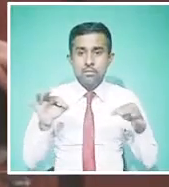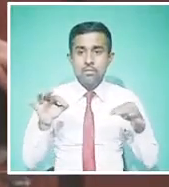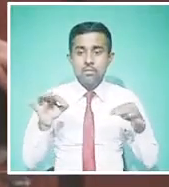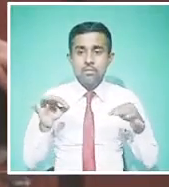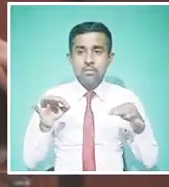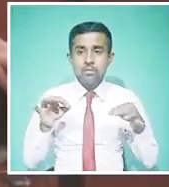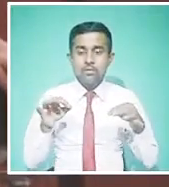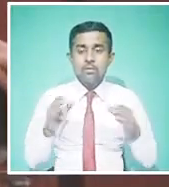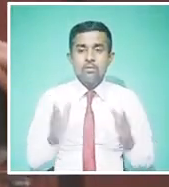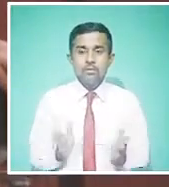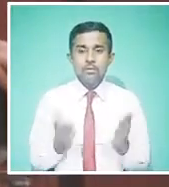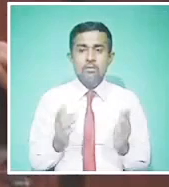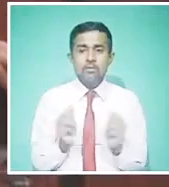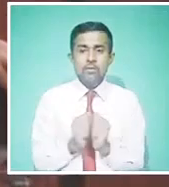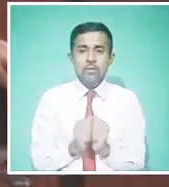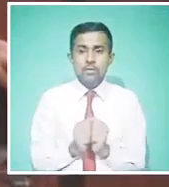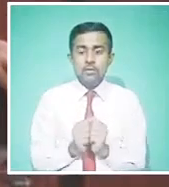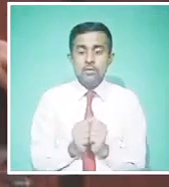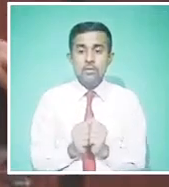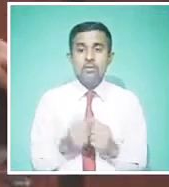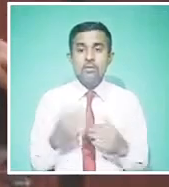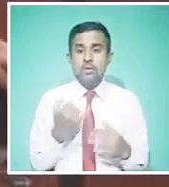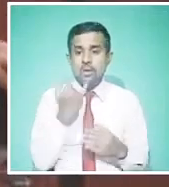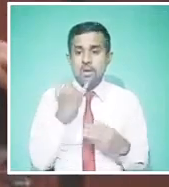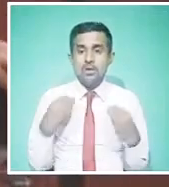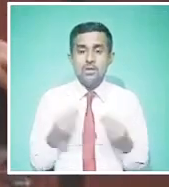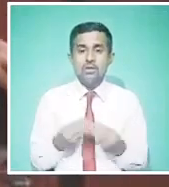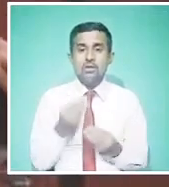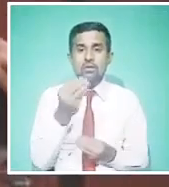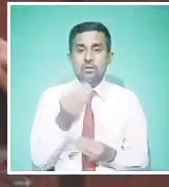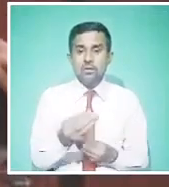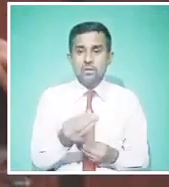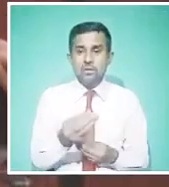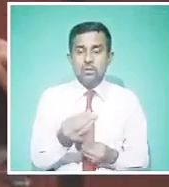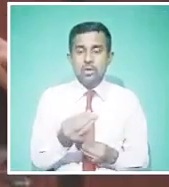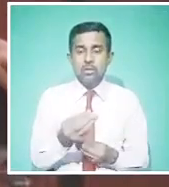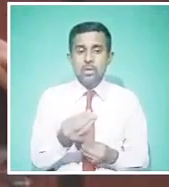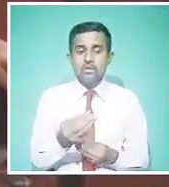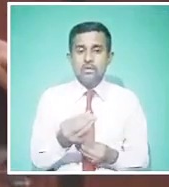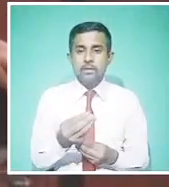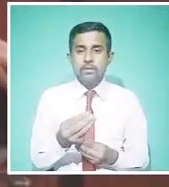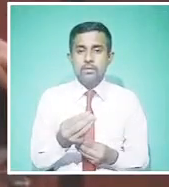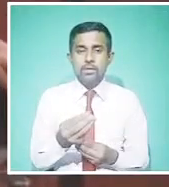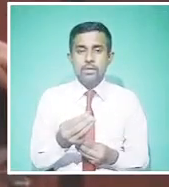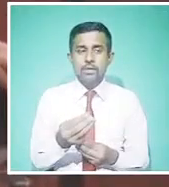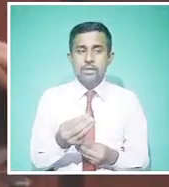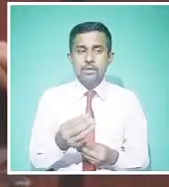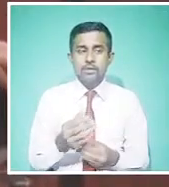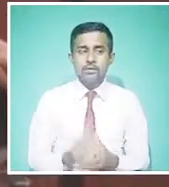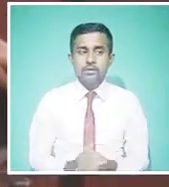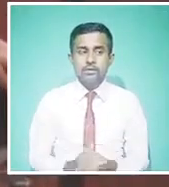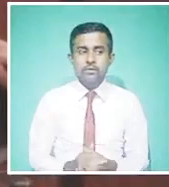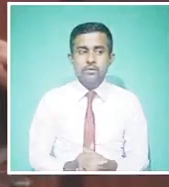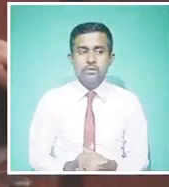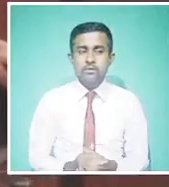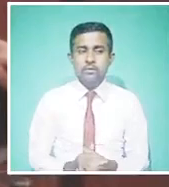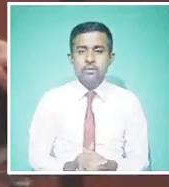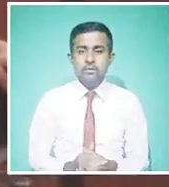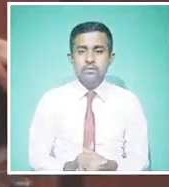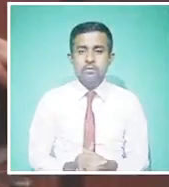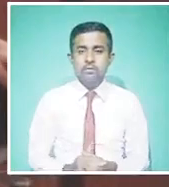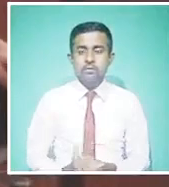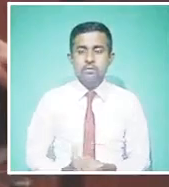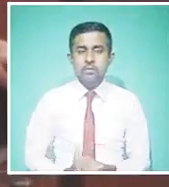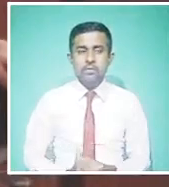இலகுவாக்கப்படுவதற்காக அல்லாமல், அந்த நோக்கத்தை நிறைவேற்றுவதற்காக அல்லாமல், அரச அதிகாரிகள்